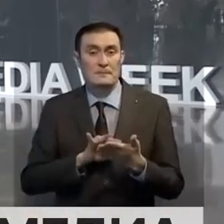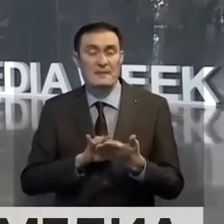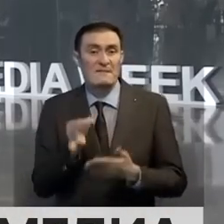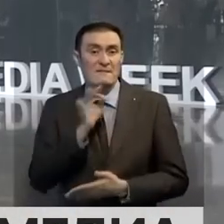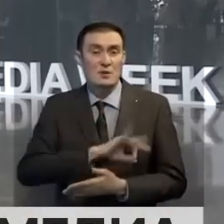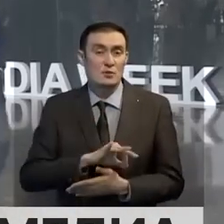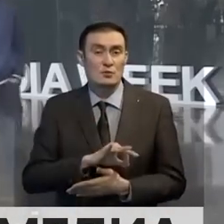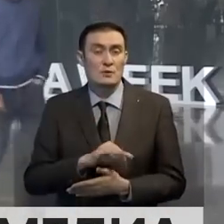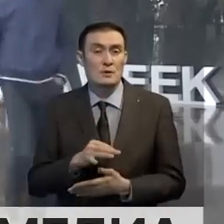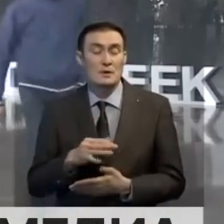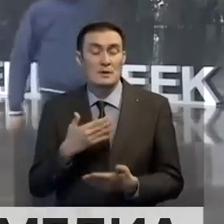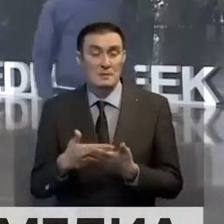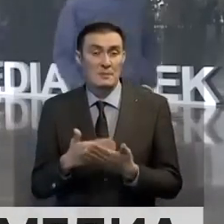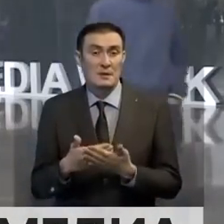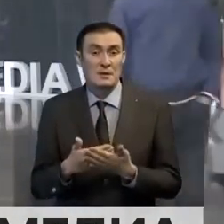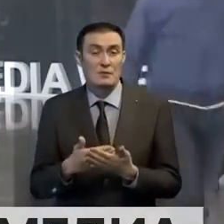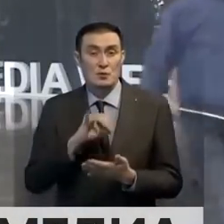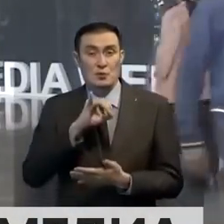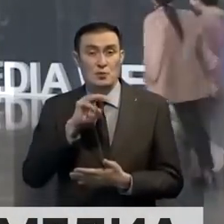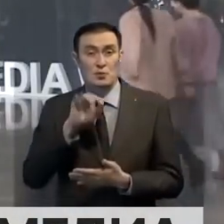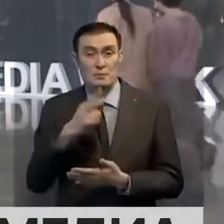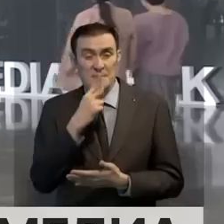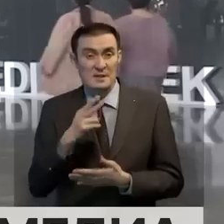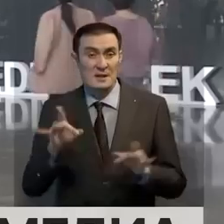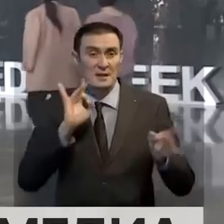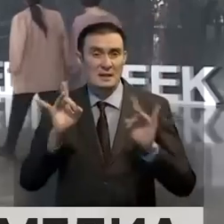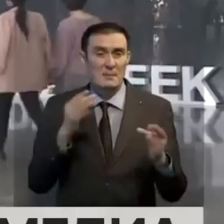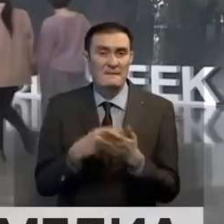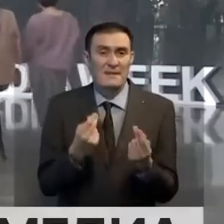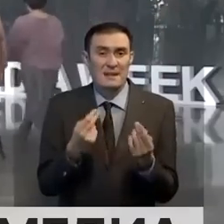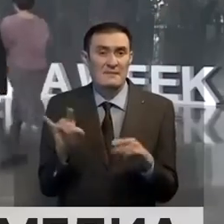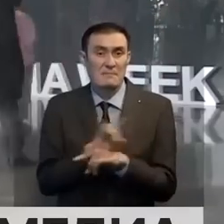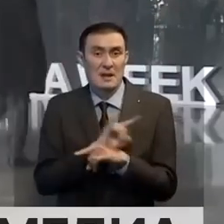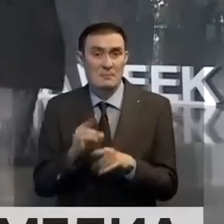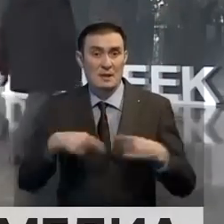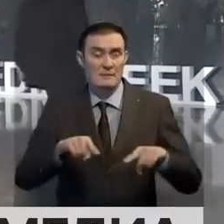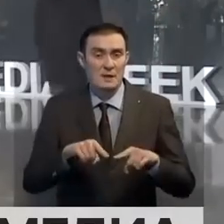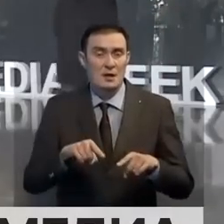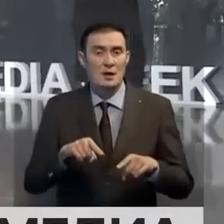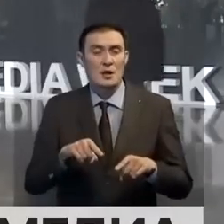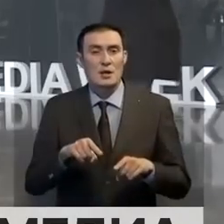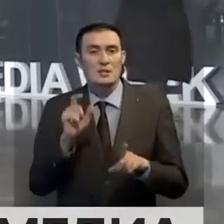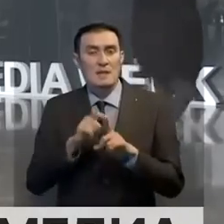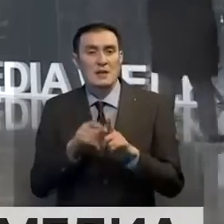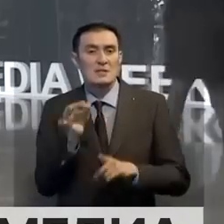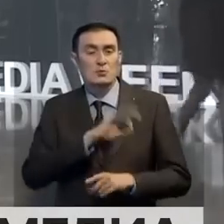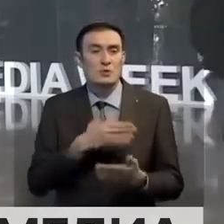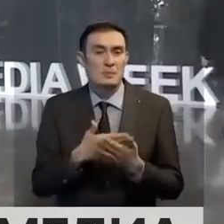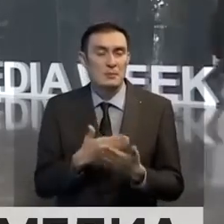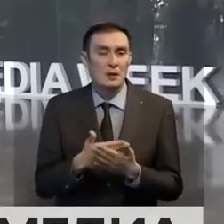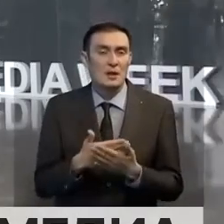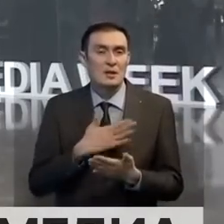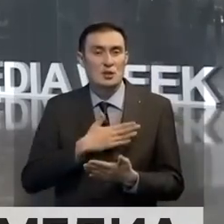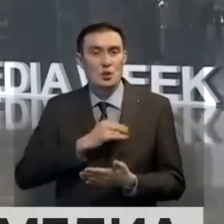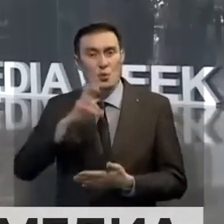выгоду в тысячу раз, можно сказать. То же самое, вот если в Ютубе посмотрите рекламу различных финансовых пирамид, они используют такие прям как раз ключевые слова, там используют